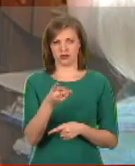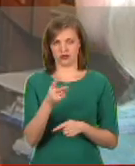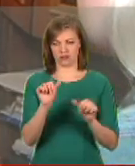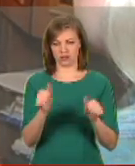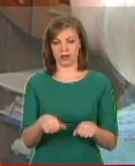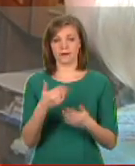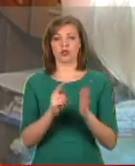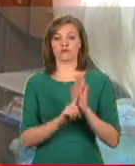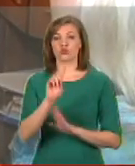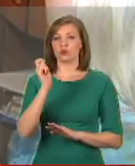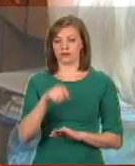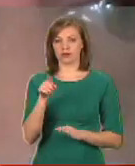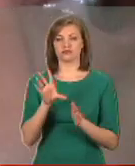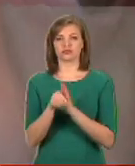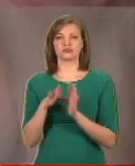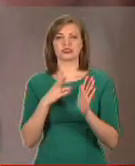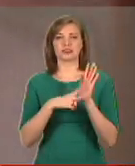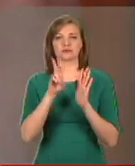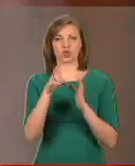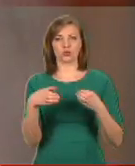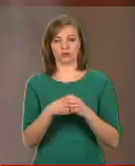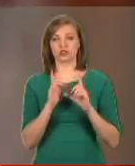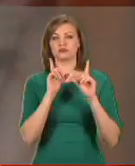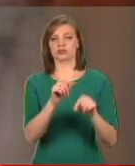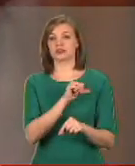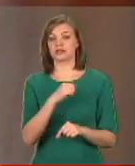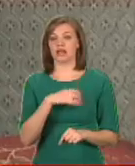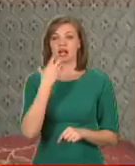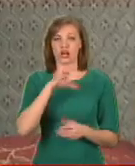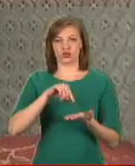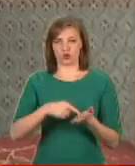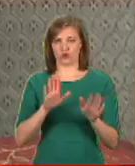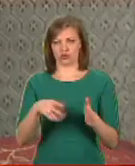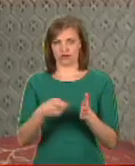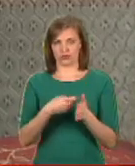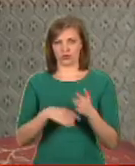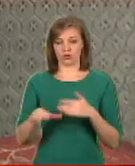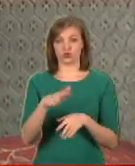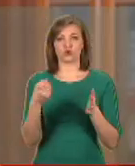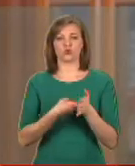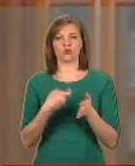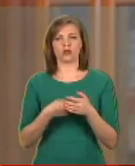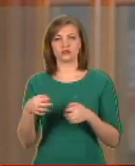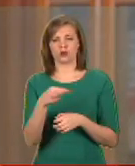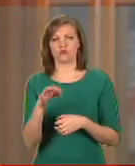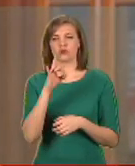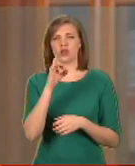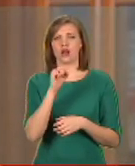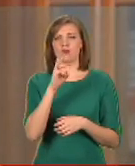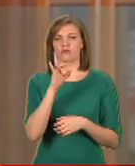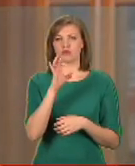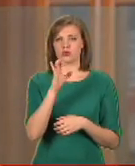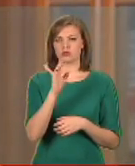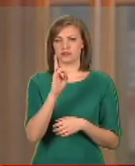Від початку війни Василь у складі 72-ї бригади побував у найгарячіших точках Донеччини. Донецька область, Амвросівка,